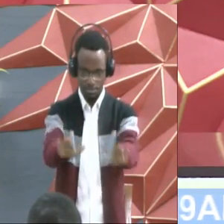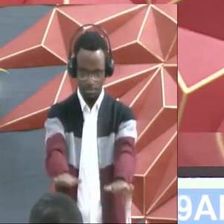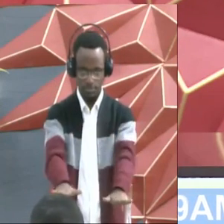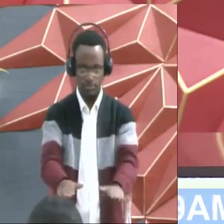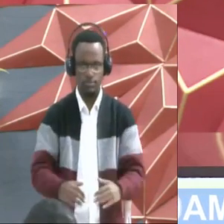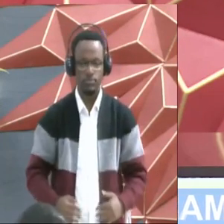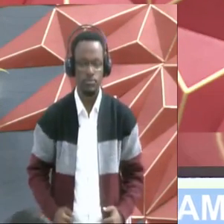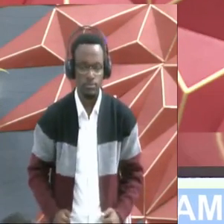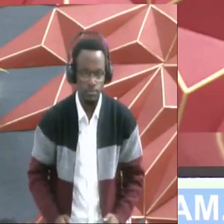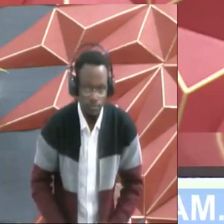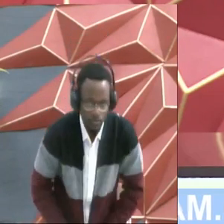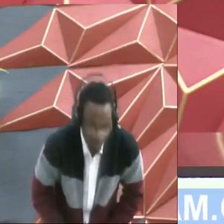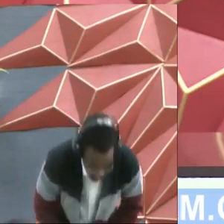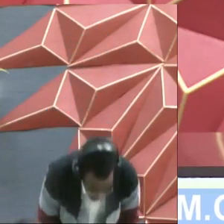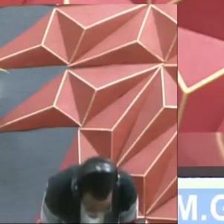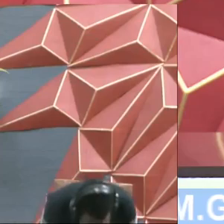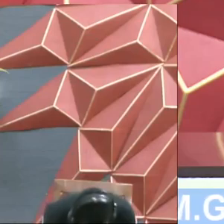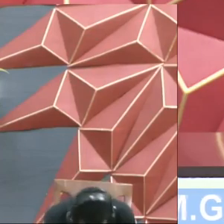amen amen